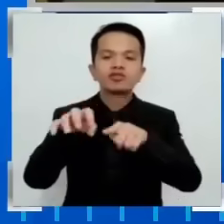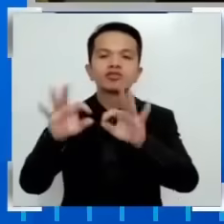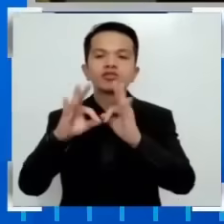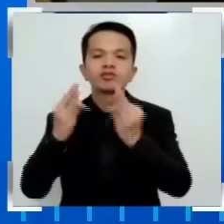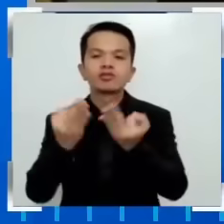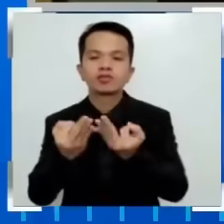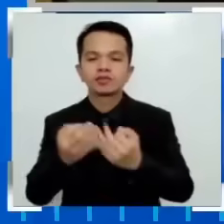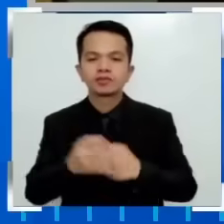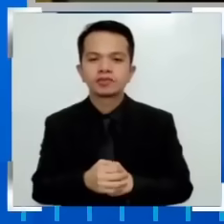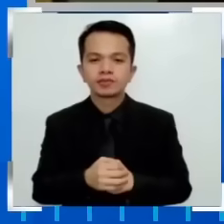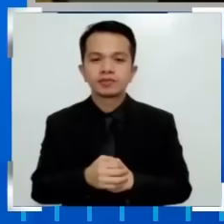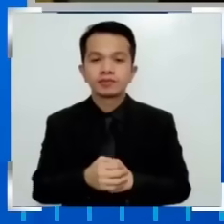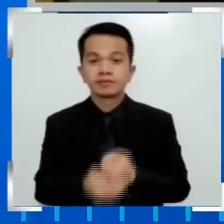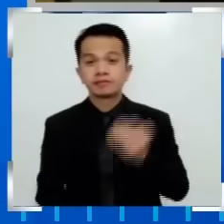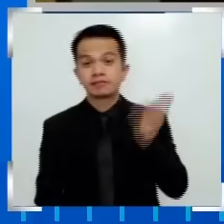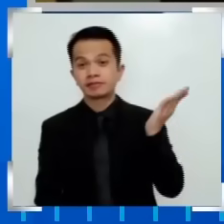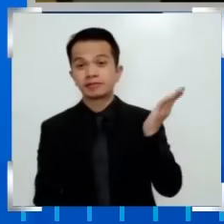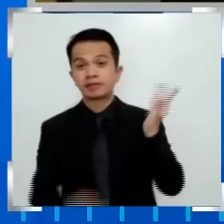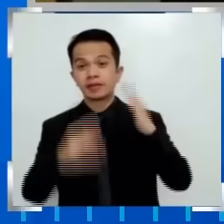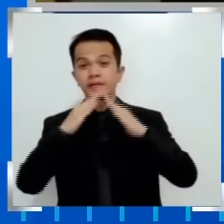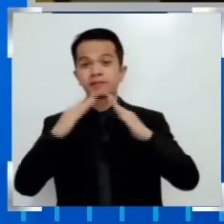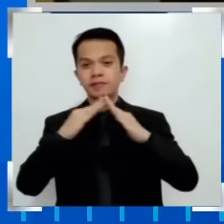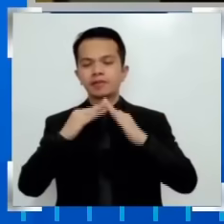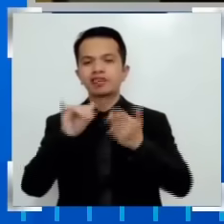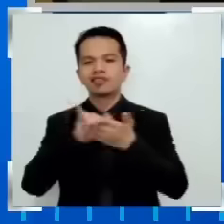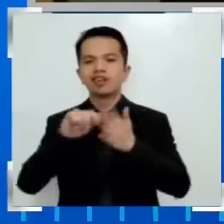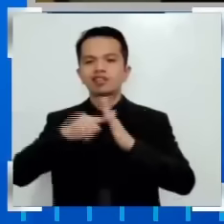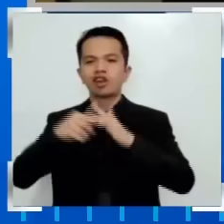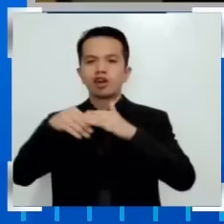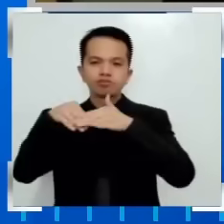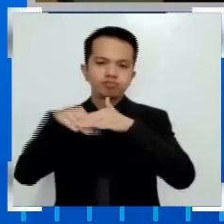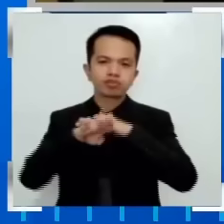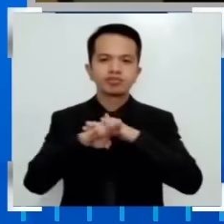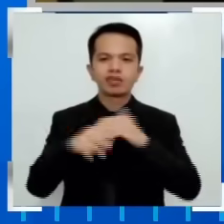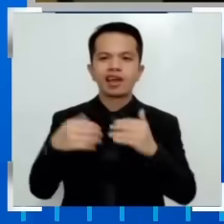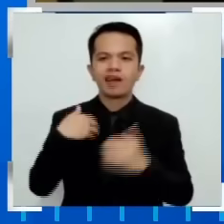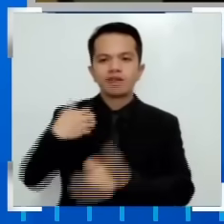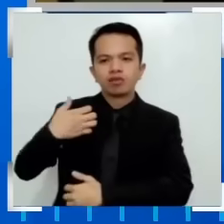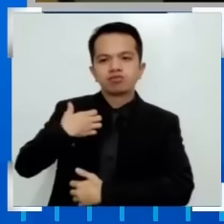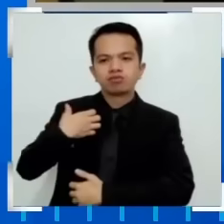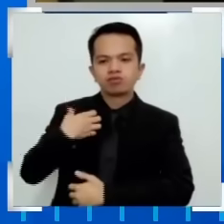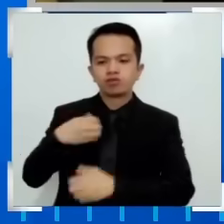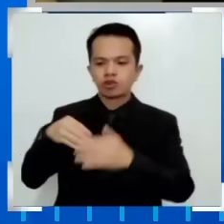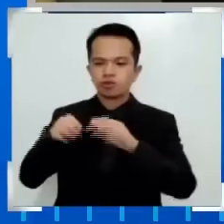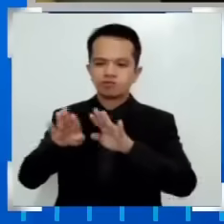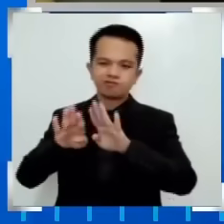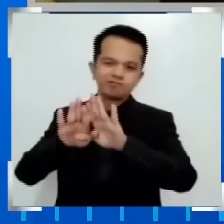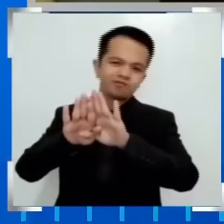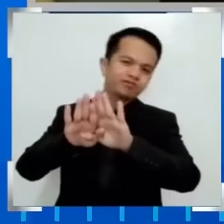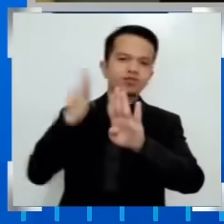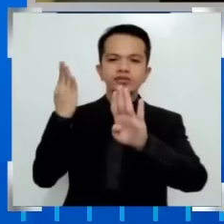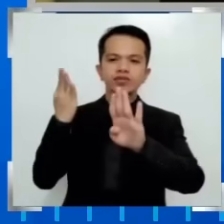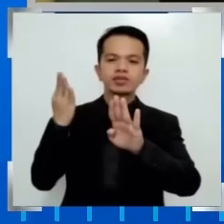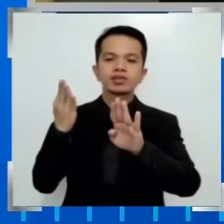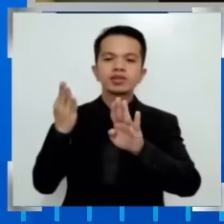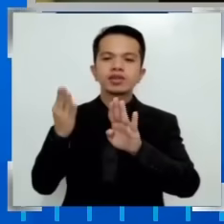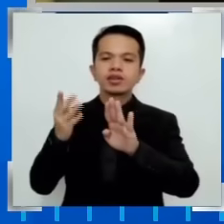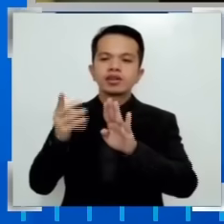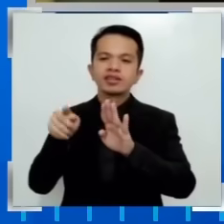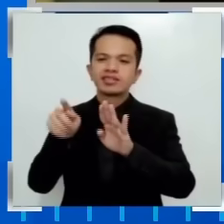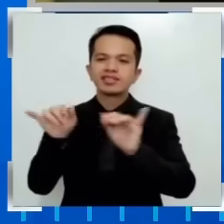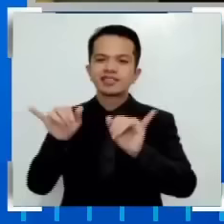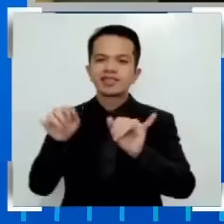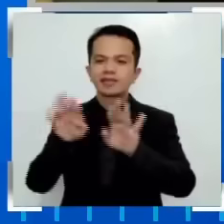bahay na ito ang naging entry point ng mga lalaking armado ng baril. Bali, binuksan nila itong pinto at sinira itong ang pintong gawa